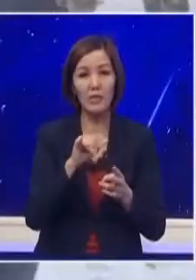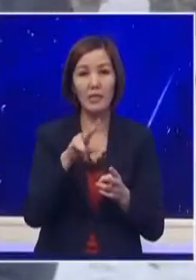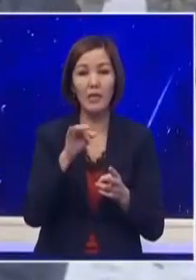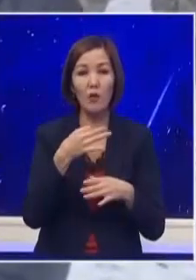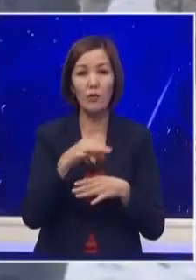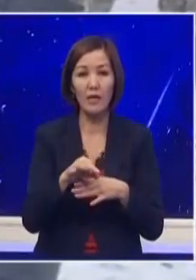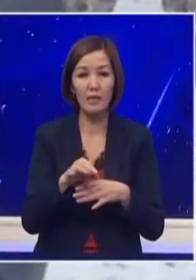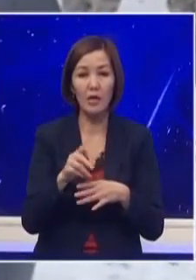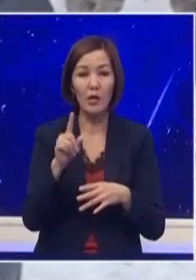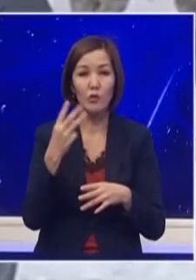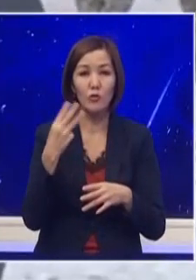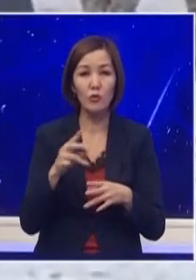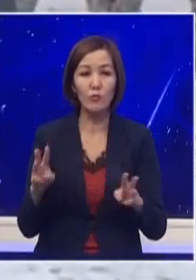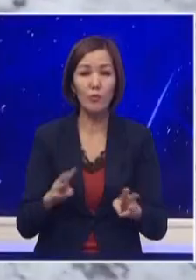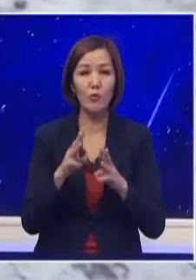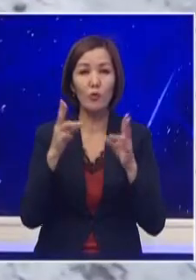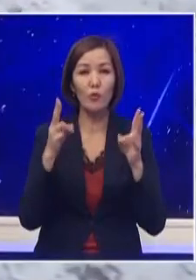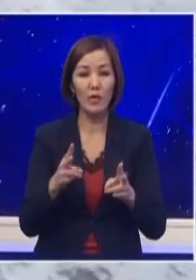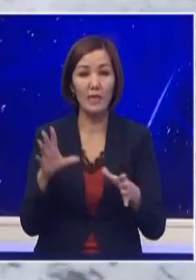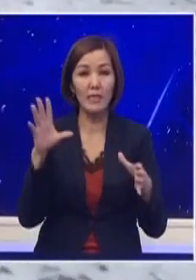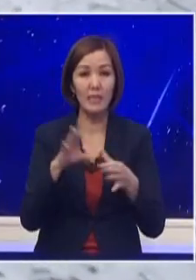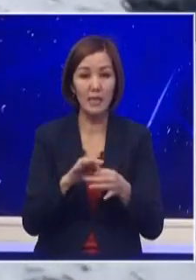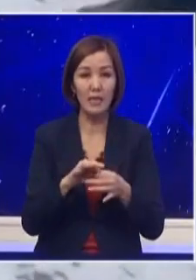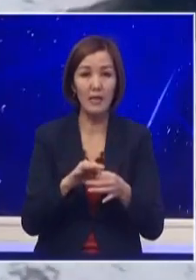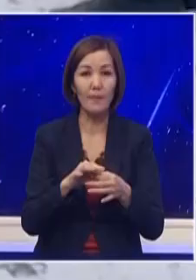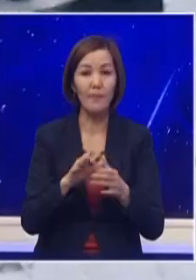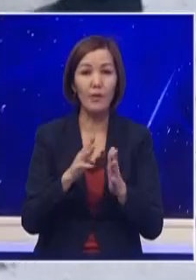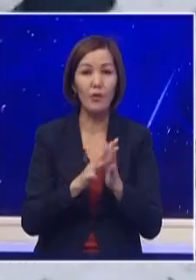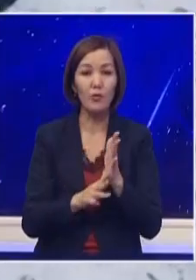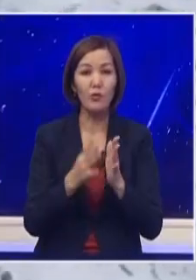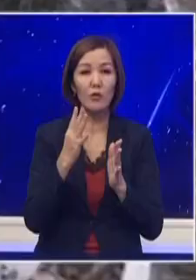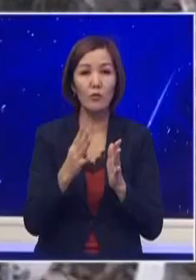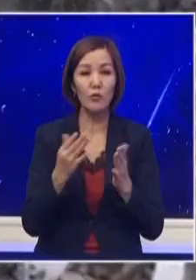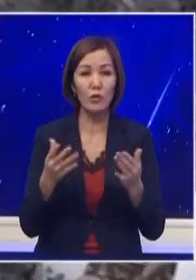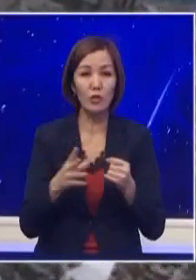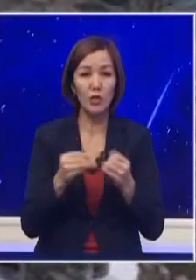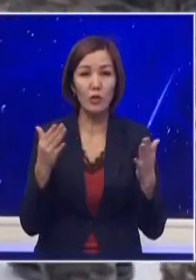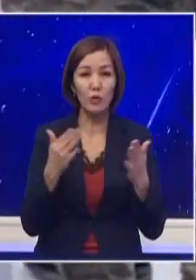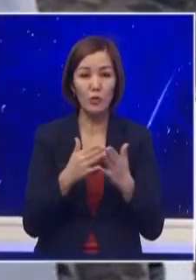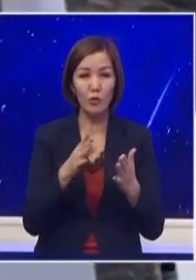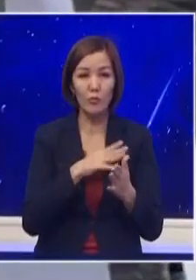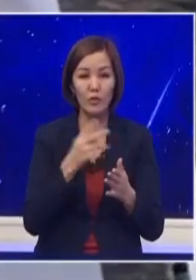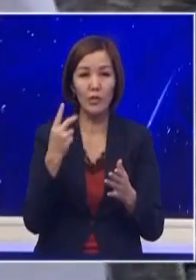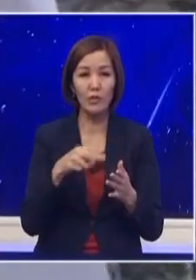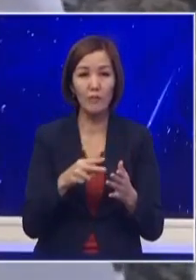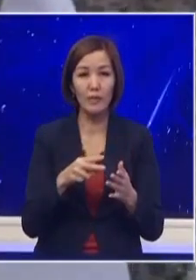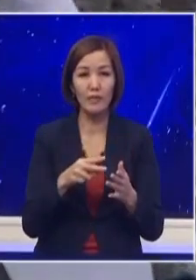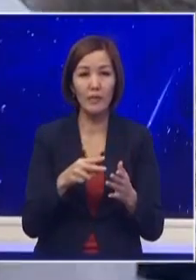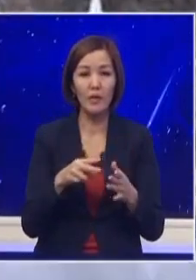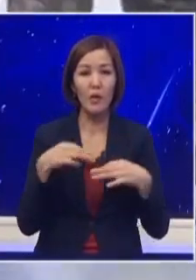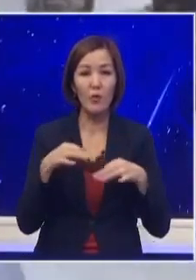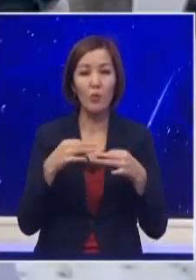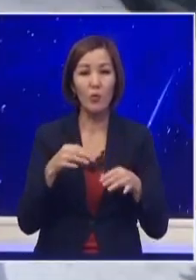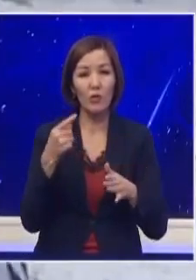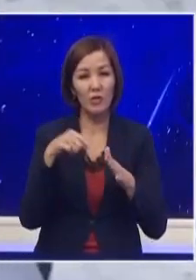жылы Іле ауданында 131 өрт оқиғасы тіркелді. Олардың 94-і тұрғын үй секторында болса, 20-дан астамы